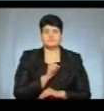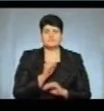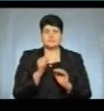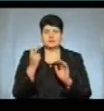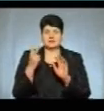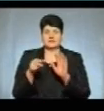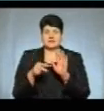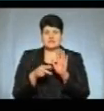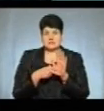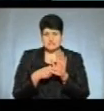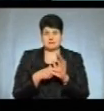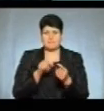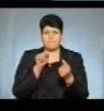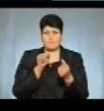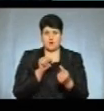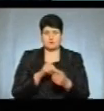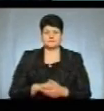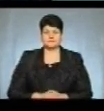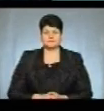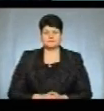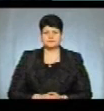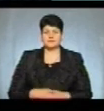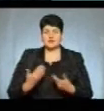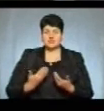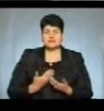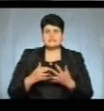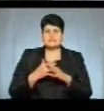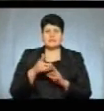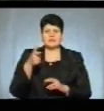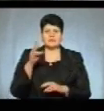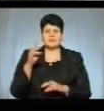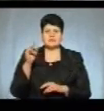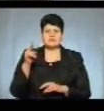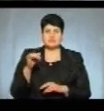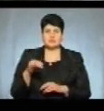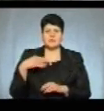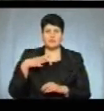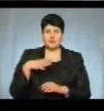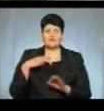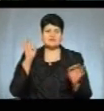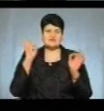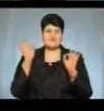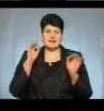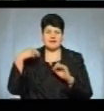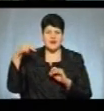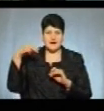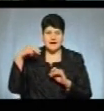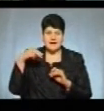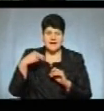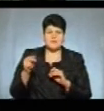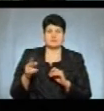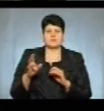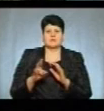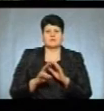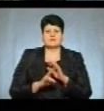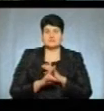27 проти. Житель села Гніздичне Віталій Коцюба був дзвонарем і церковним старостою храму Преображення